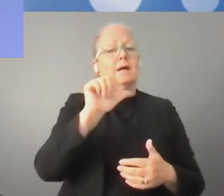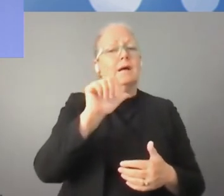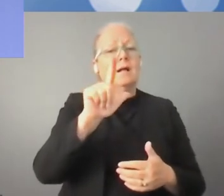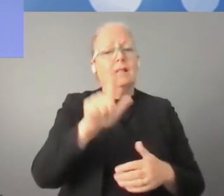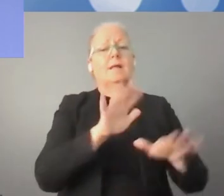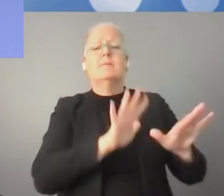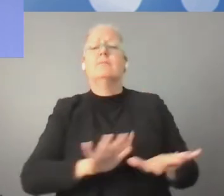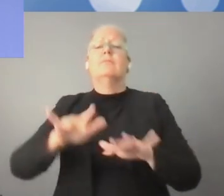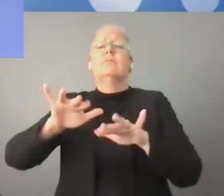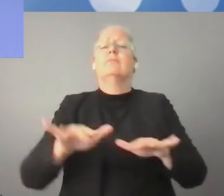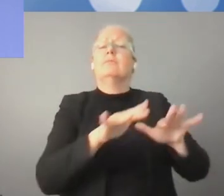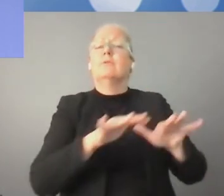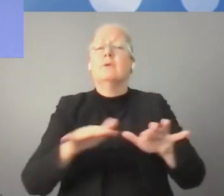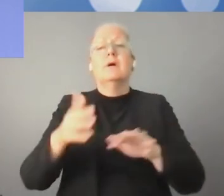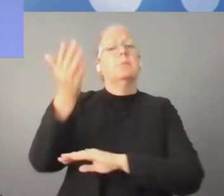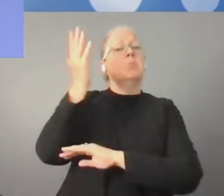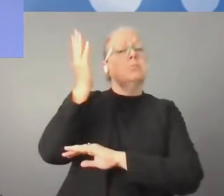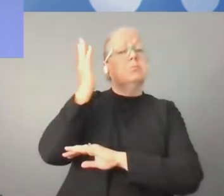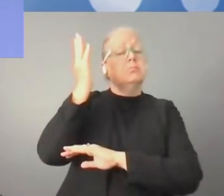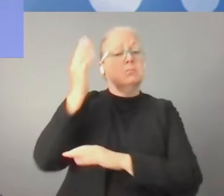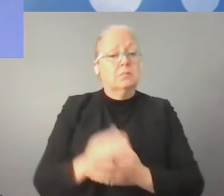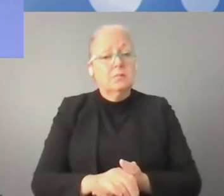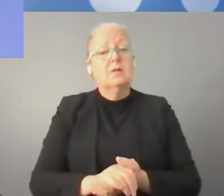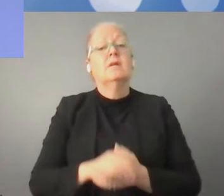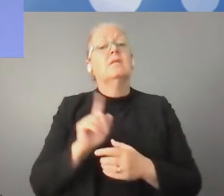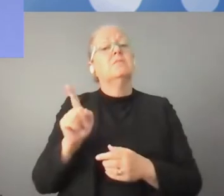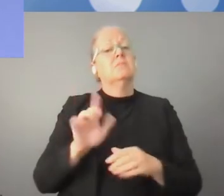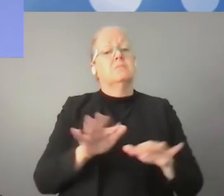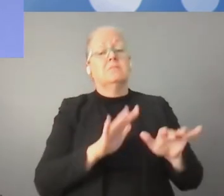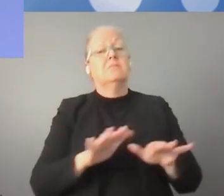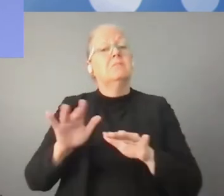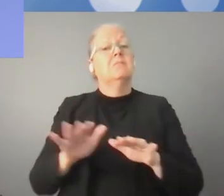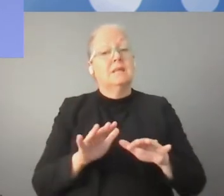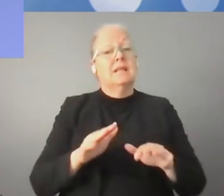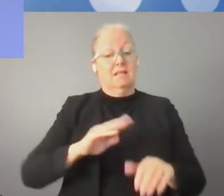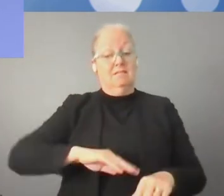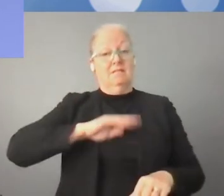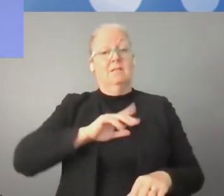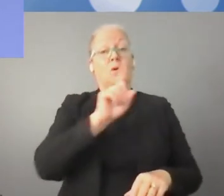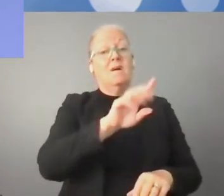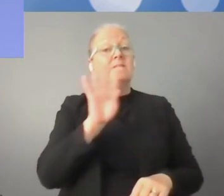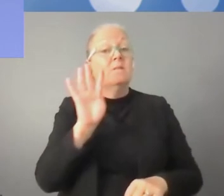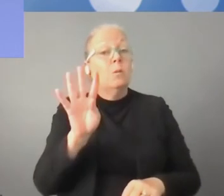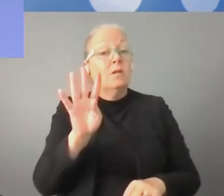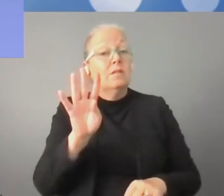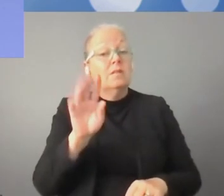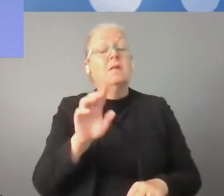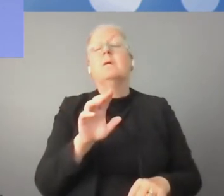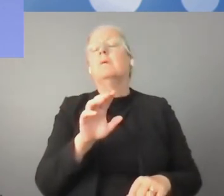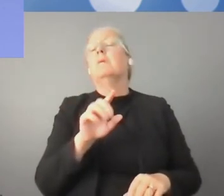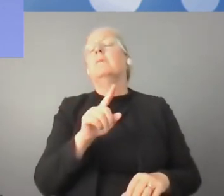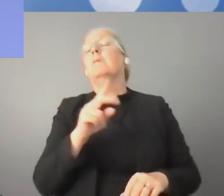pour ravir nos oreilles, un pianiste, un compositeur. Et c'est aussi un chef d'orchestre. Et puis c'est un